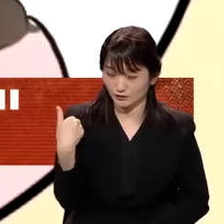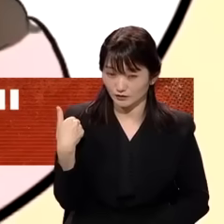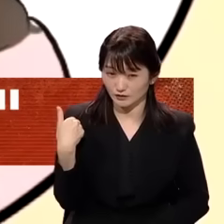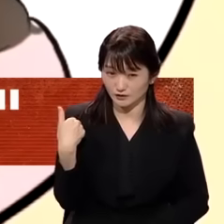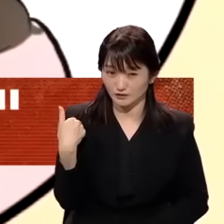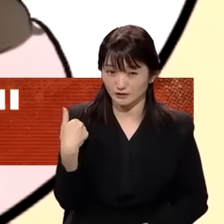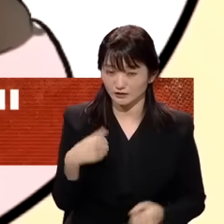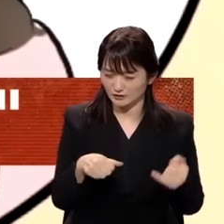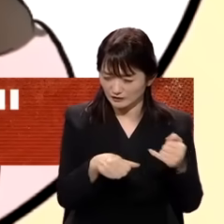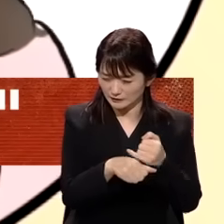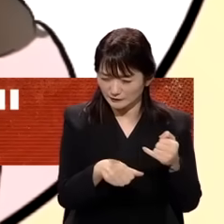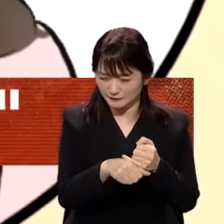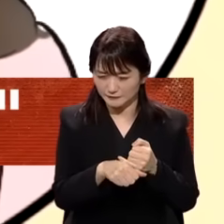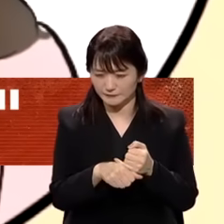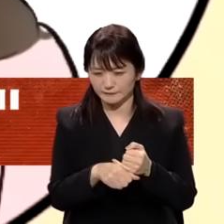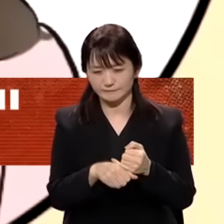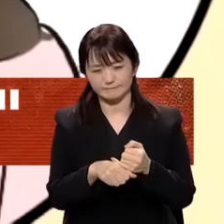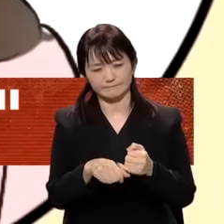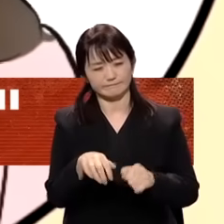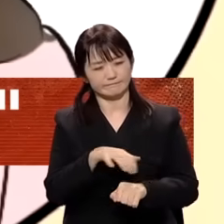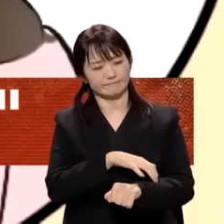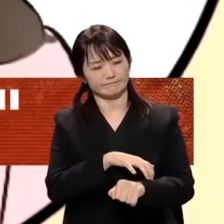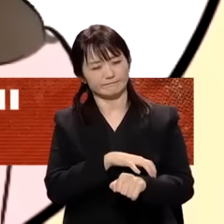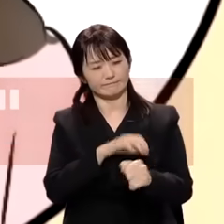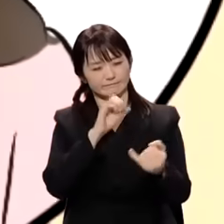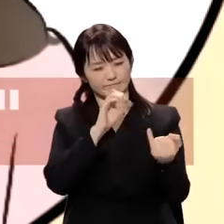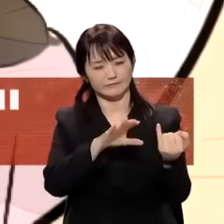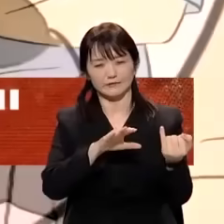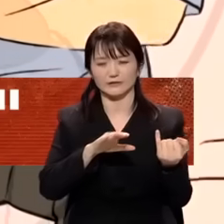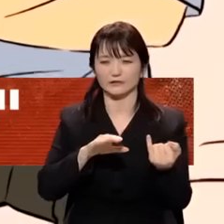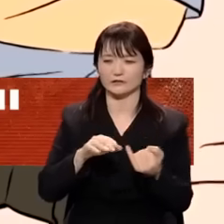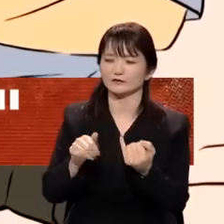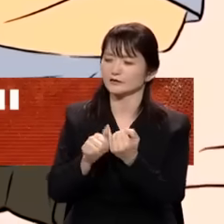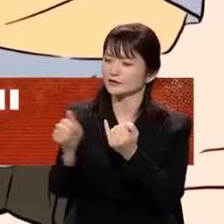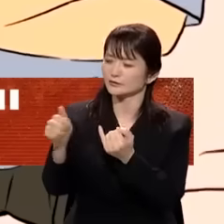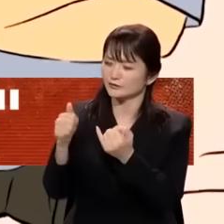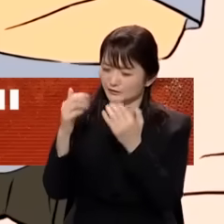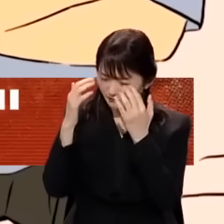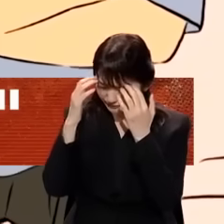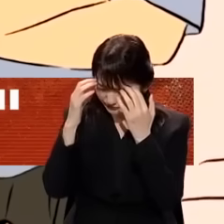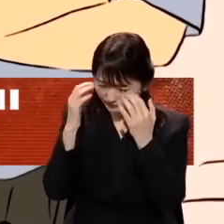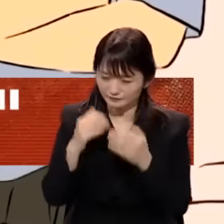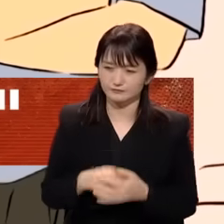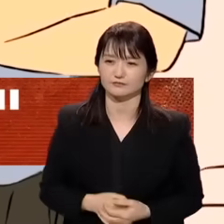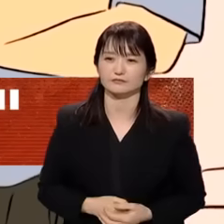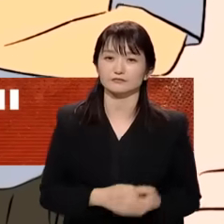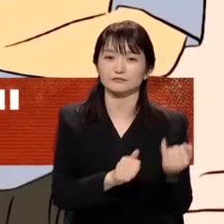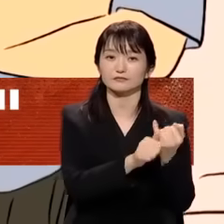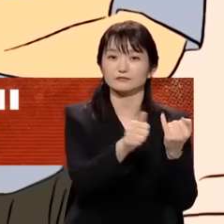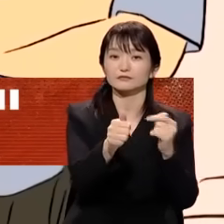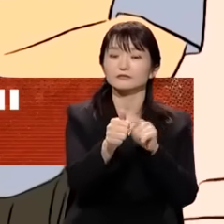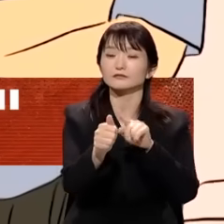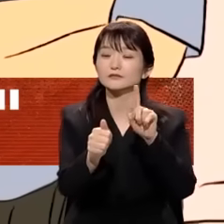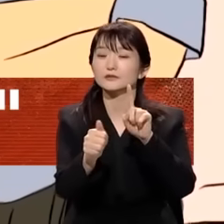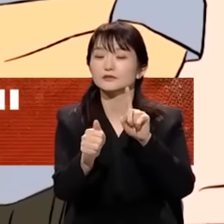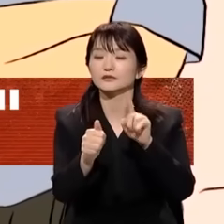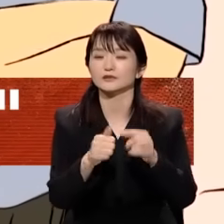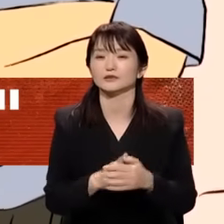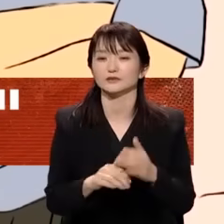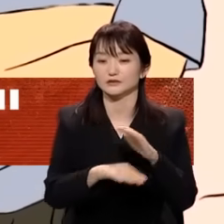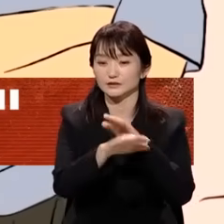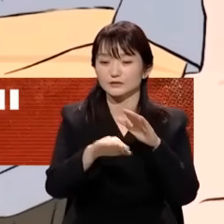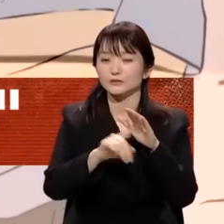이러면서 엄청 불편한 내색을 털어 놔서 괴롭다고 합니다 아니 신우이 신랑 내가 얼마나 좋은 집안이기에 딱 들어보면 좀 좋습니다